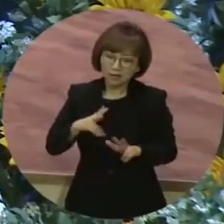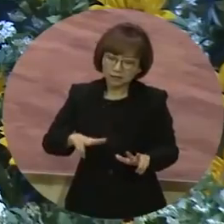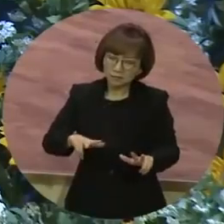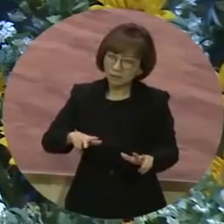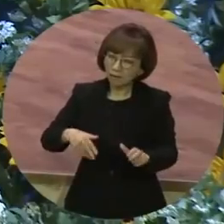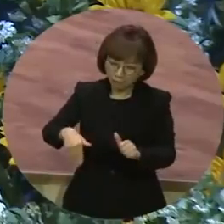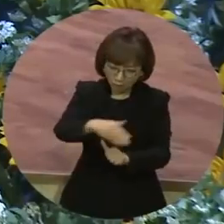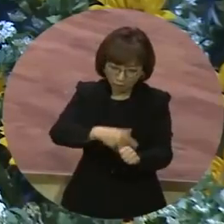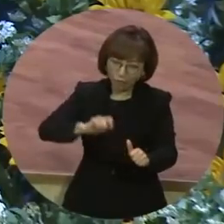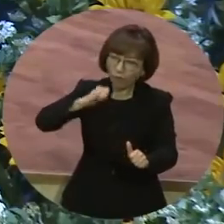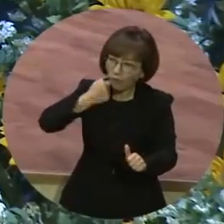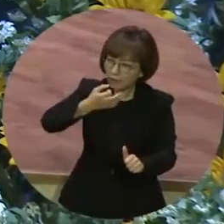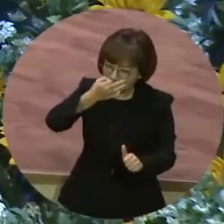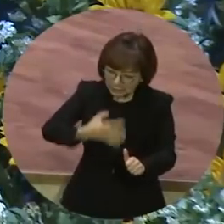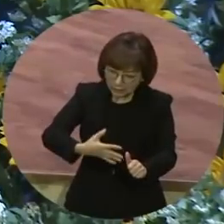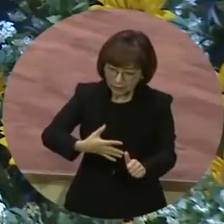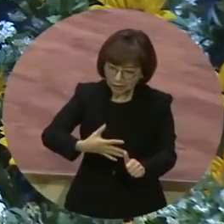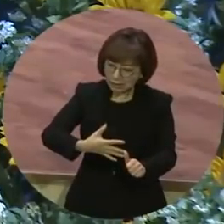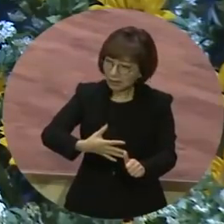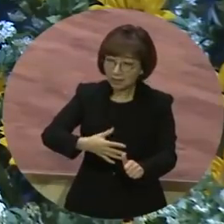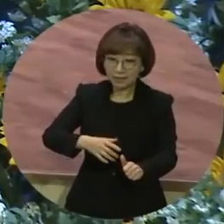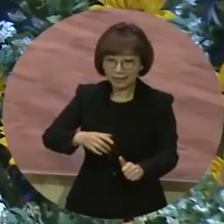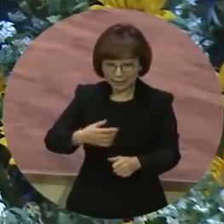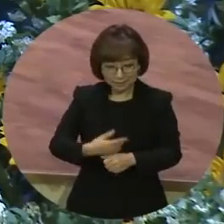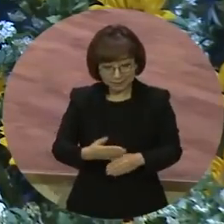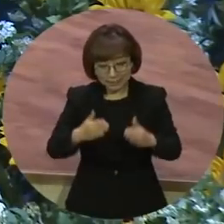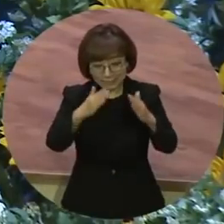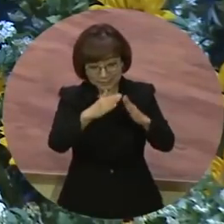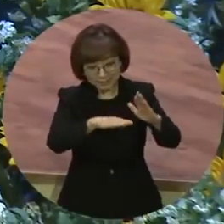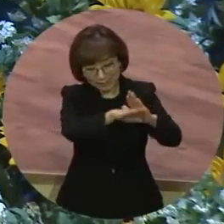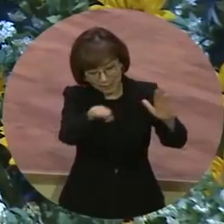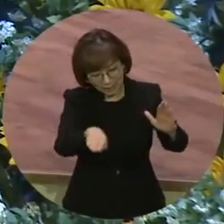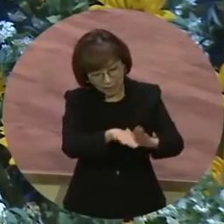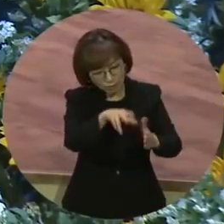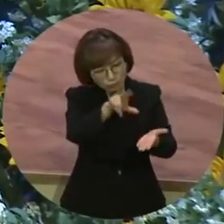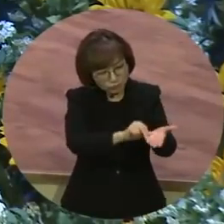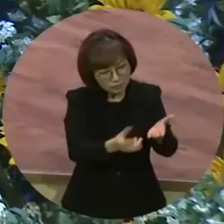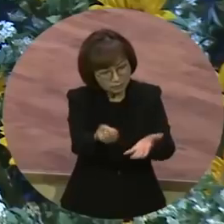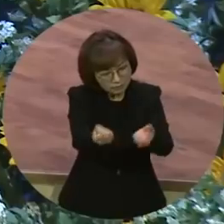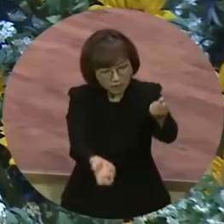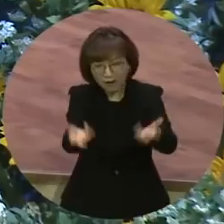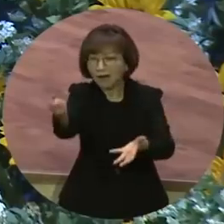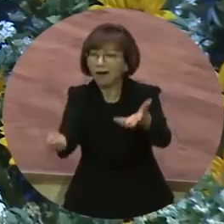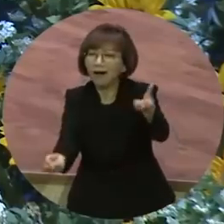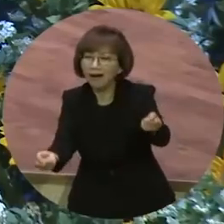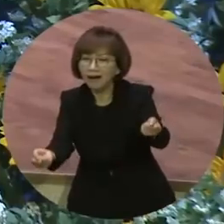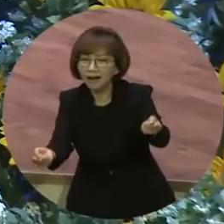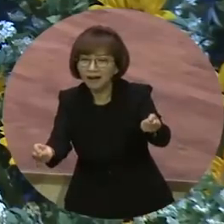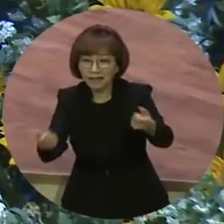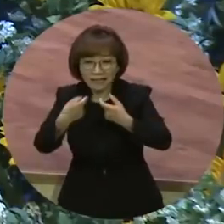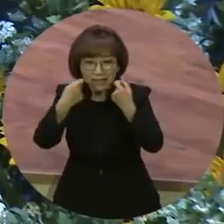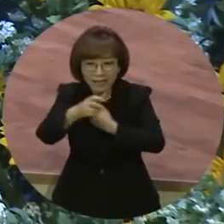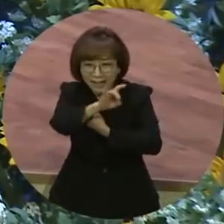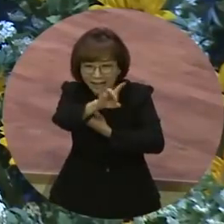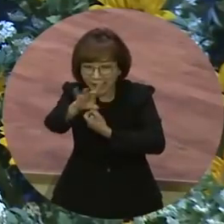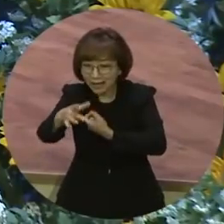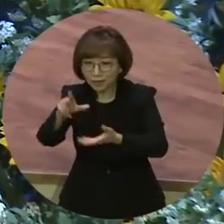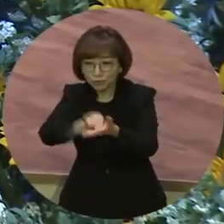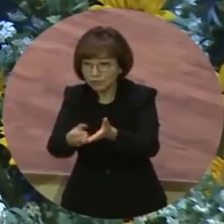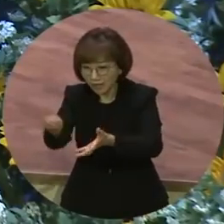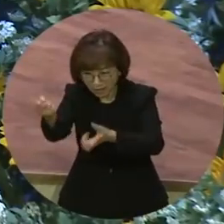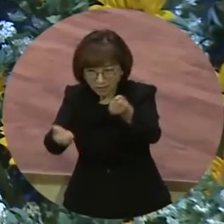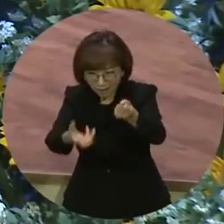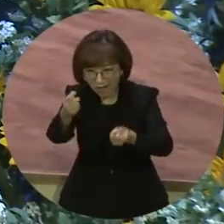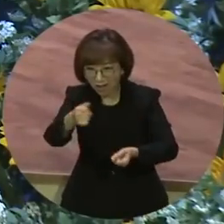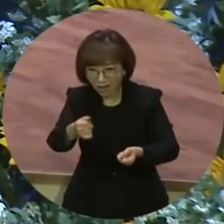문제가 엄청나게 다 있죠. 가정마다 문제 없는 가정이 어디 있어요? 개인마다 문제 없는 개인이 어디